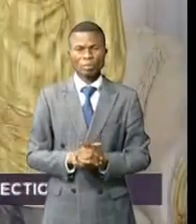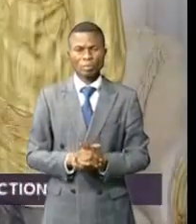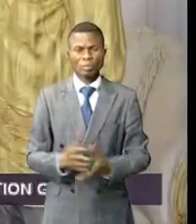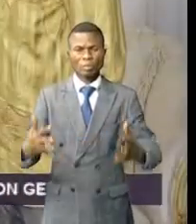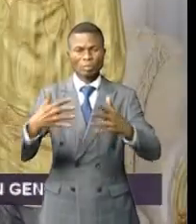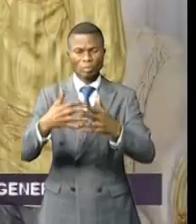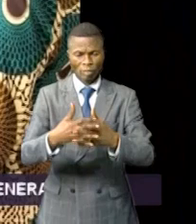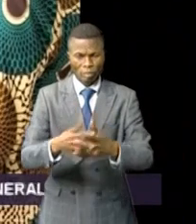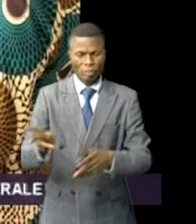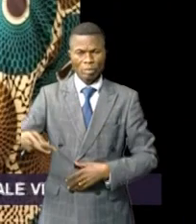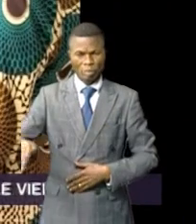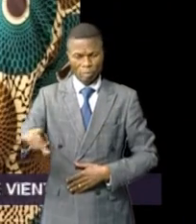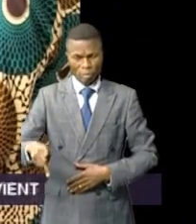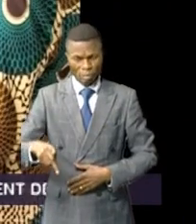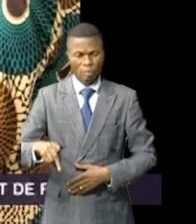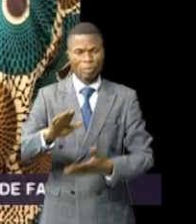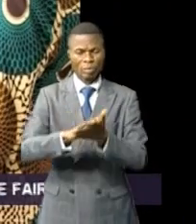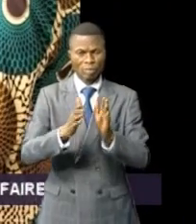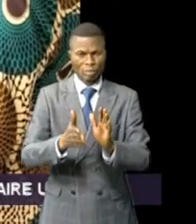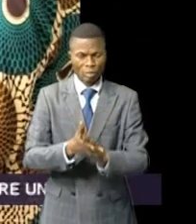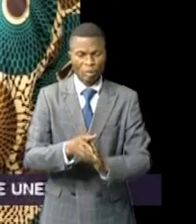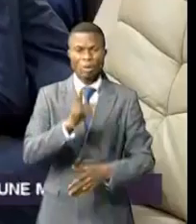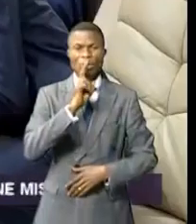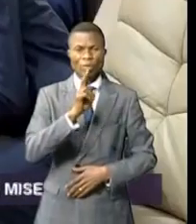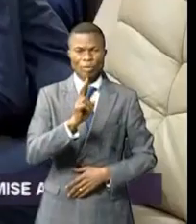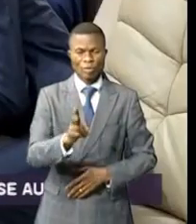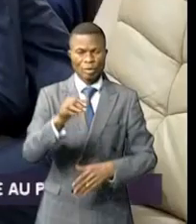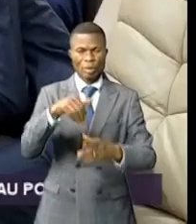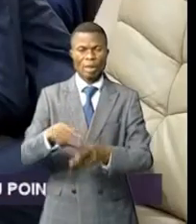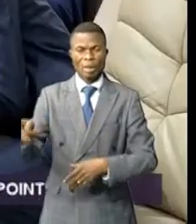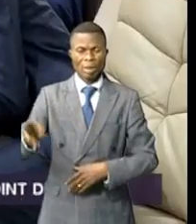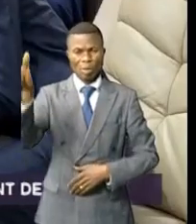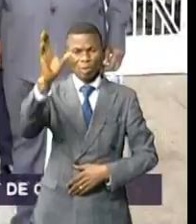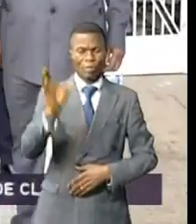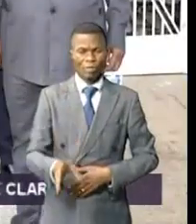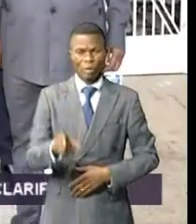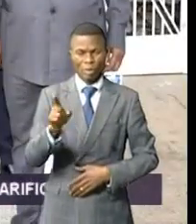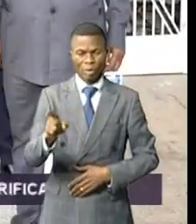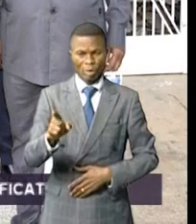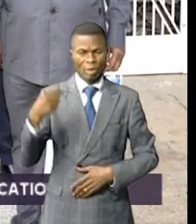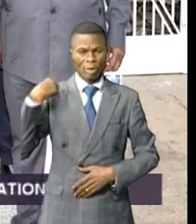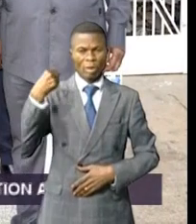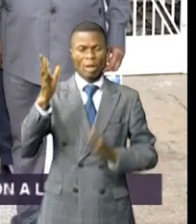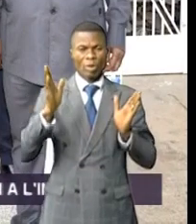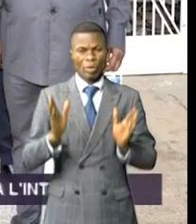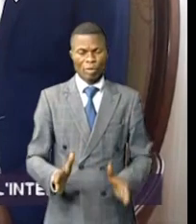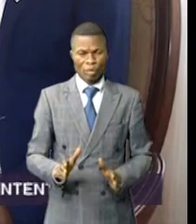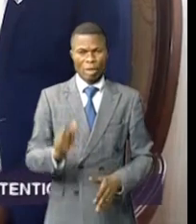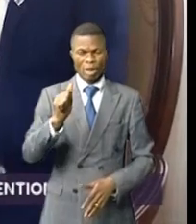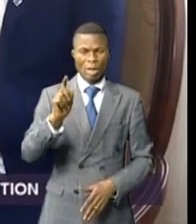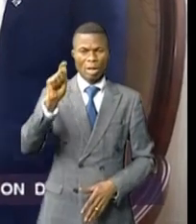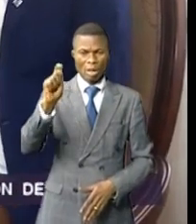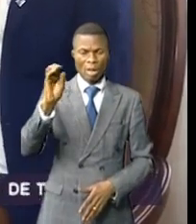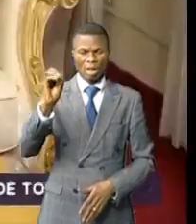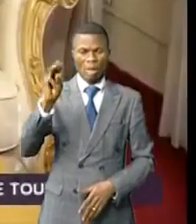cohésion provinciale semble devenir une réalité dans la province du Congo central. Le gouverneur Atou Matubwana